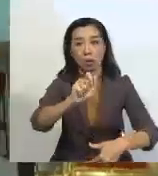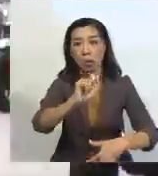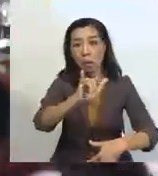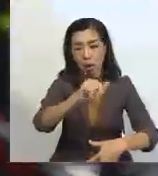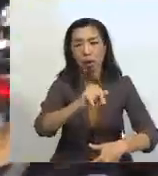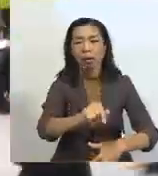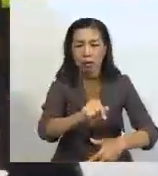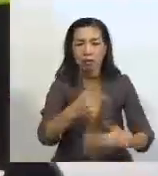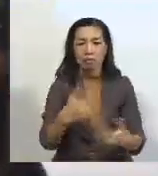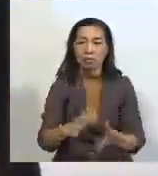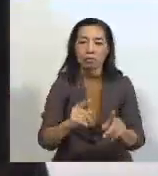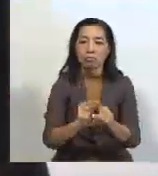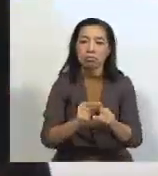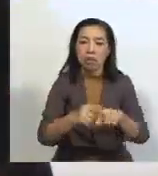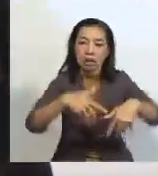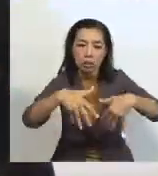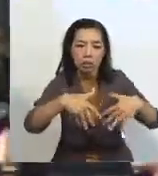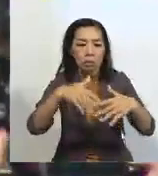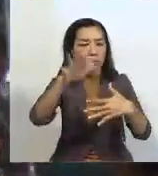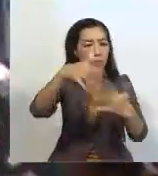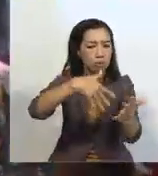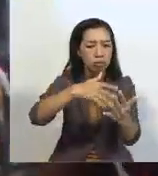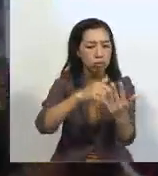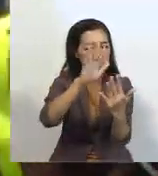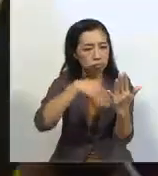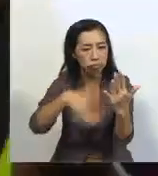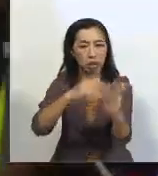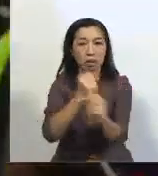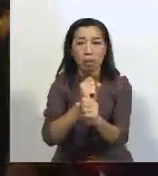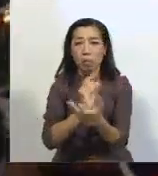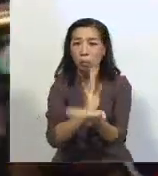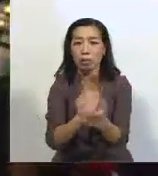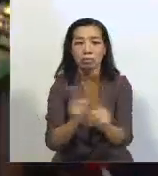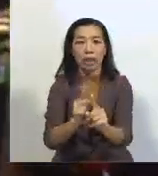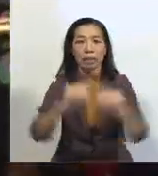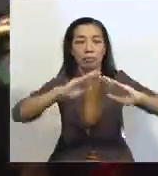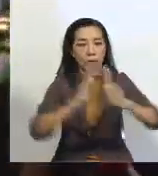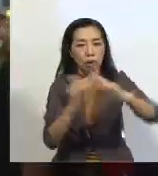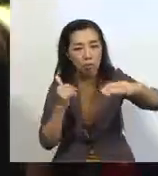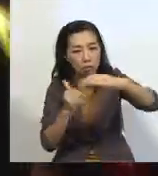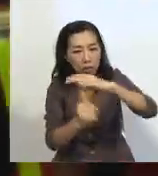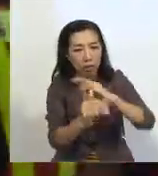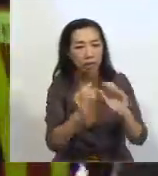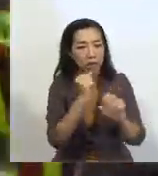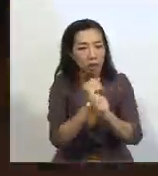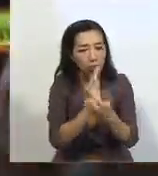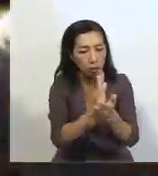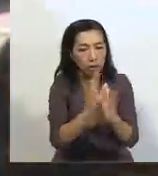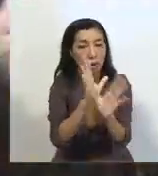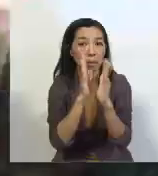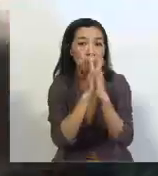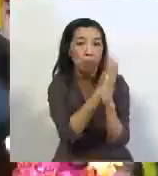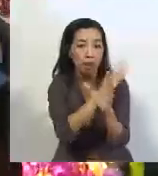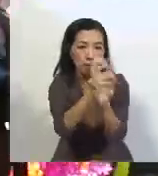แต่ทุกพื้นที่ก็ต่างมีจุดประสงค์เดียวกันคือเข้าวัดทำบุญสงน้ำพระรวมถึงจัดพิธีรดน้ำขอพรจากผู้